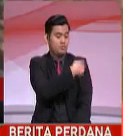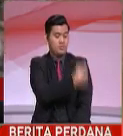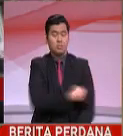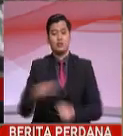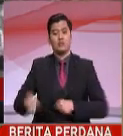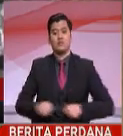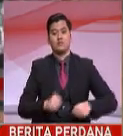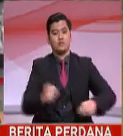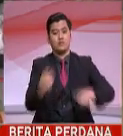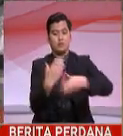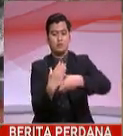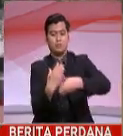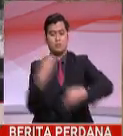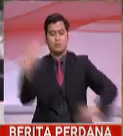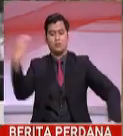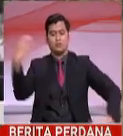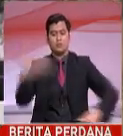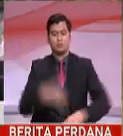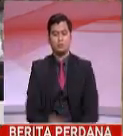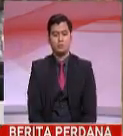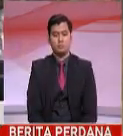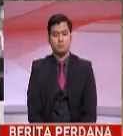Ya, nama Surabati